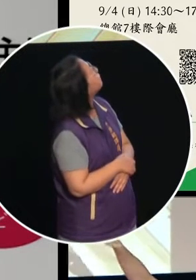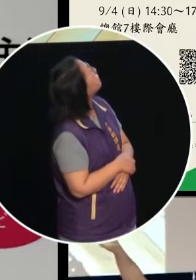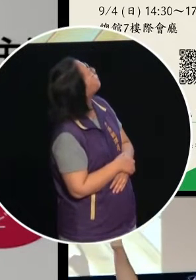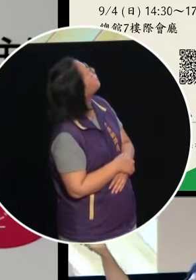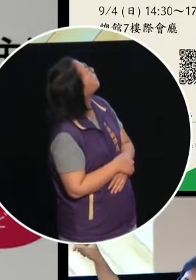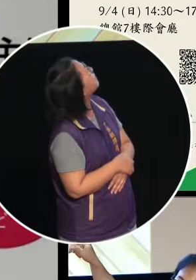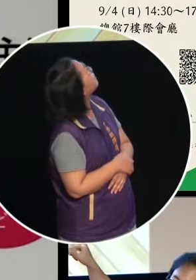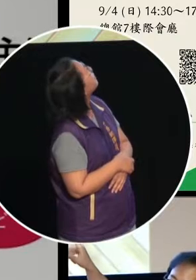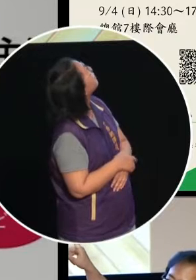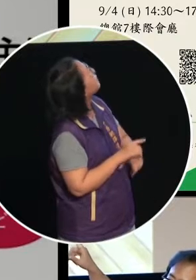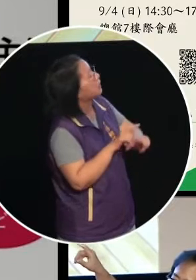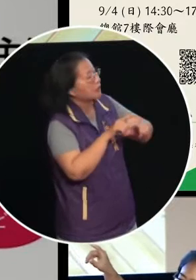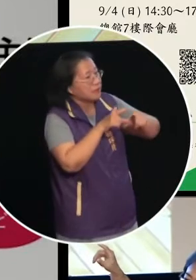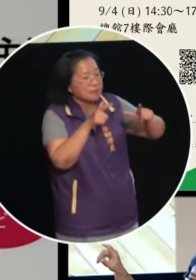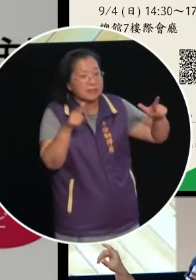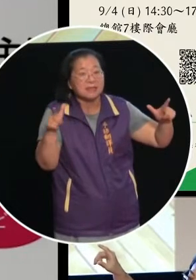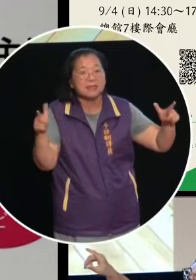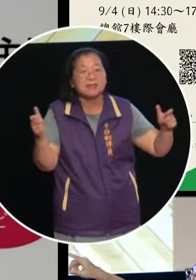多元结构，